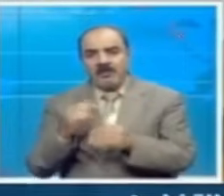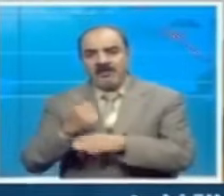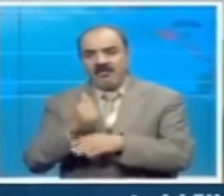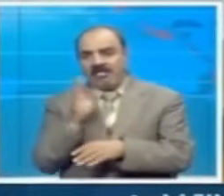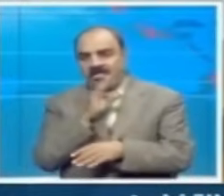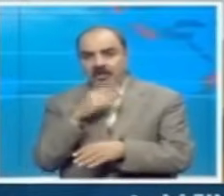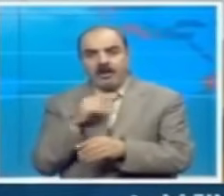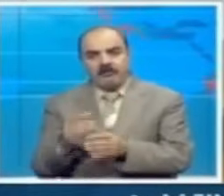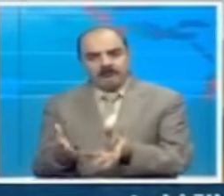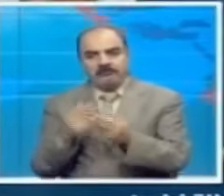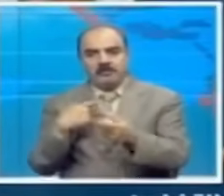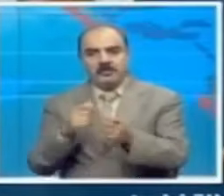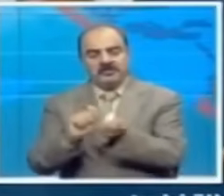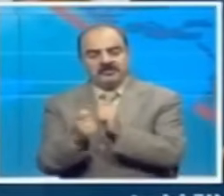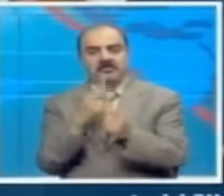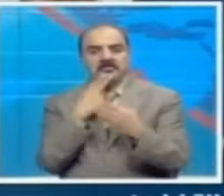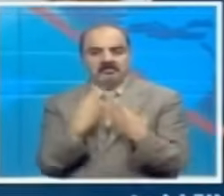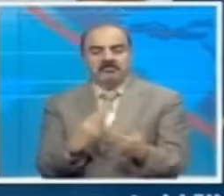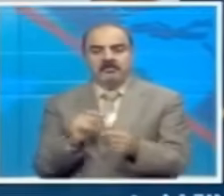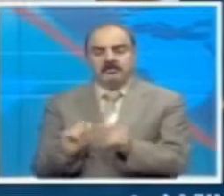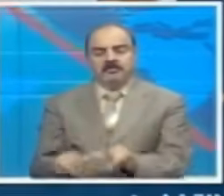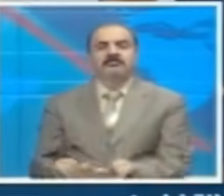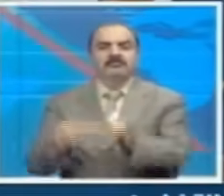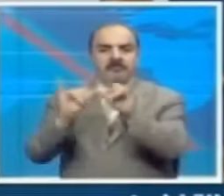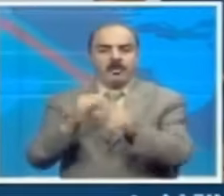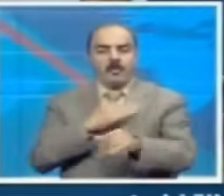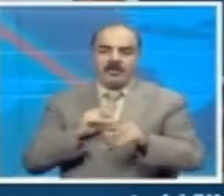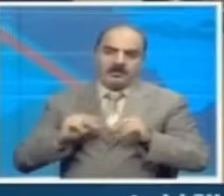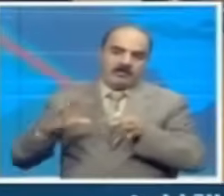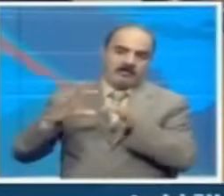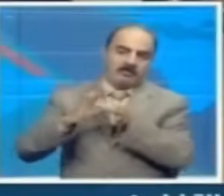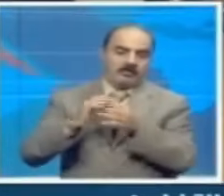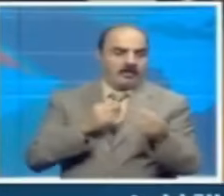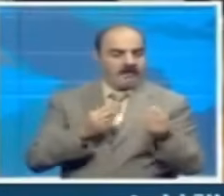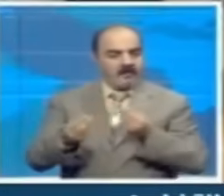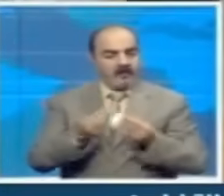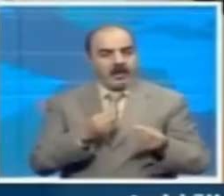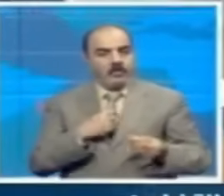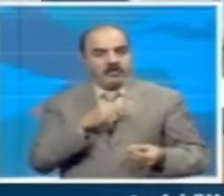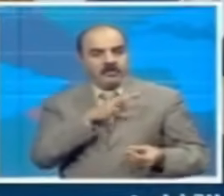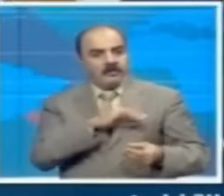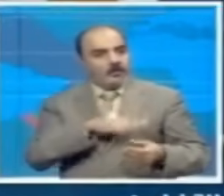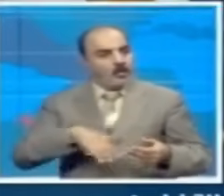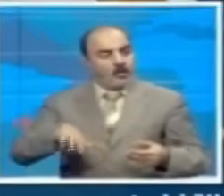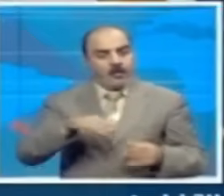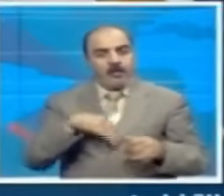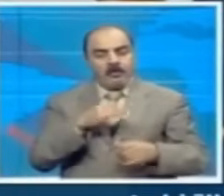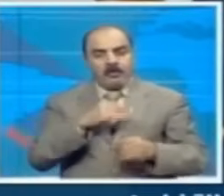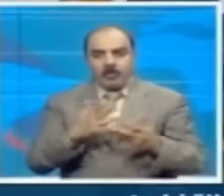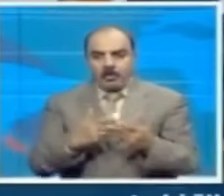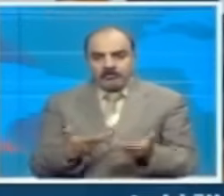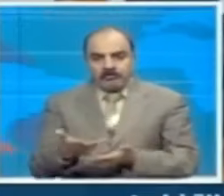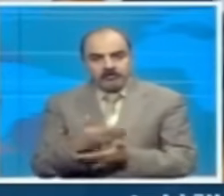المجتمع المدني بما ييسر من إجراءات الحوكمة ويعظم من الاستفادة الاقتصادية والعوائد